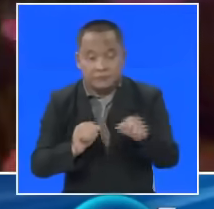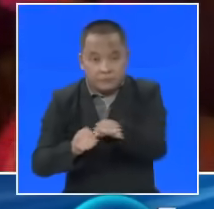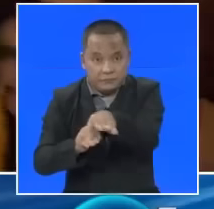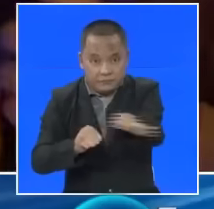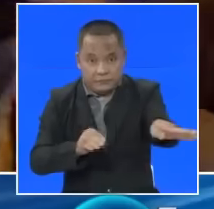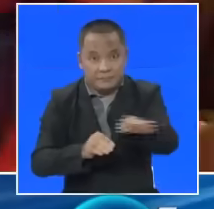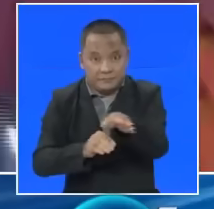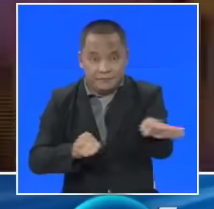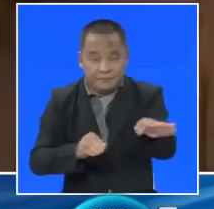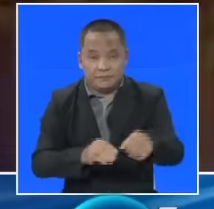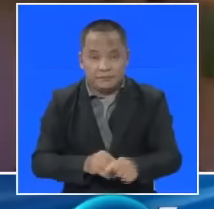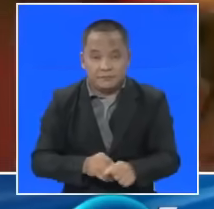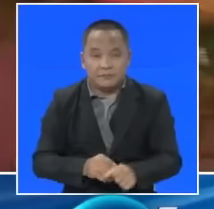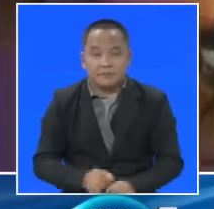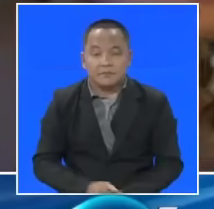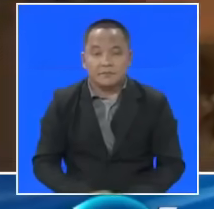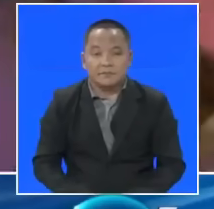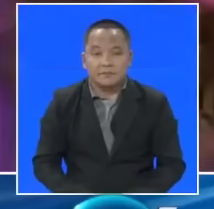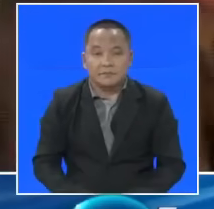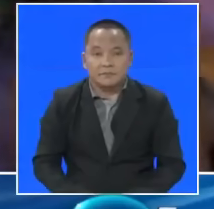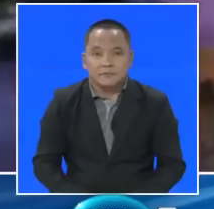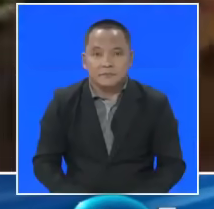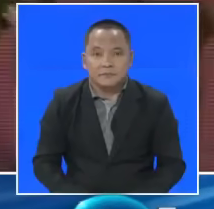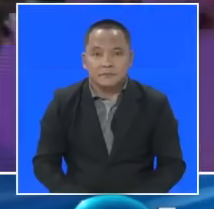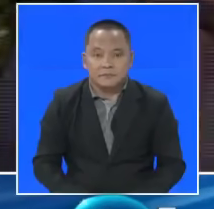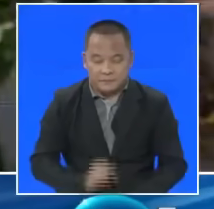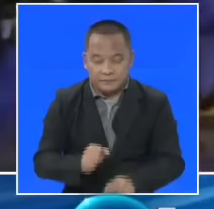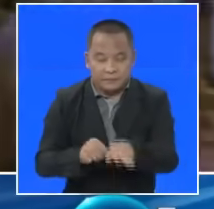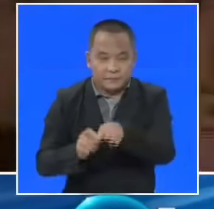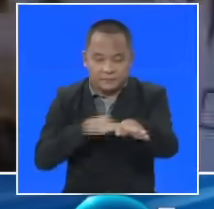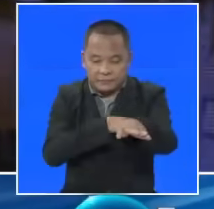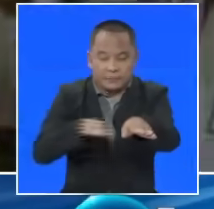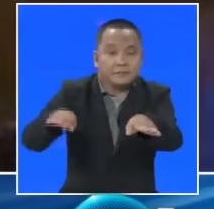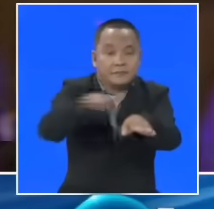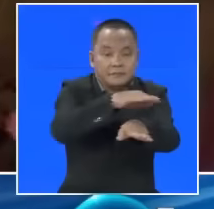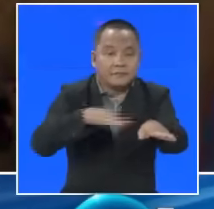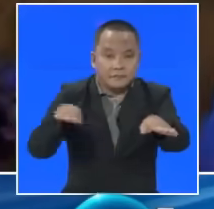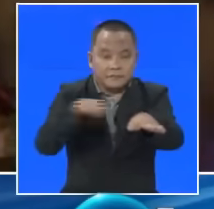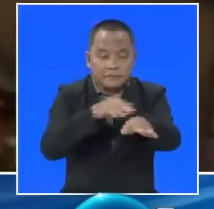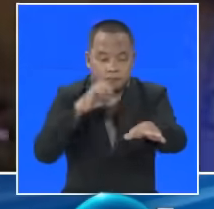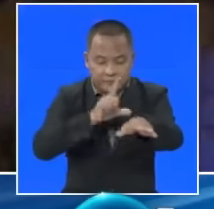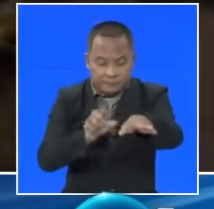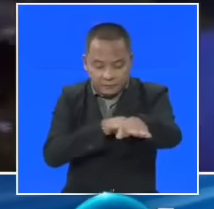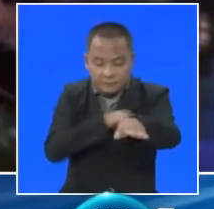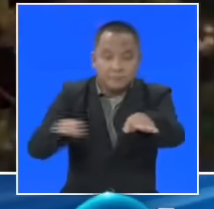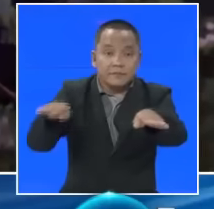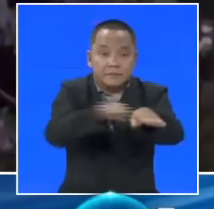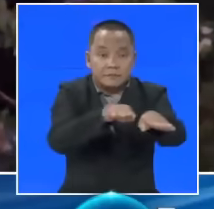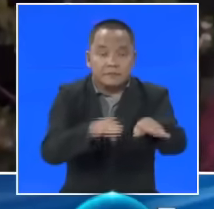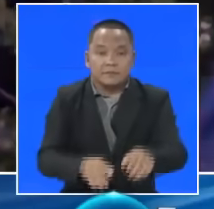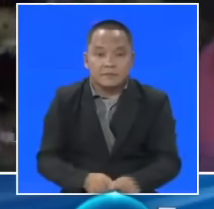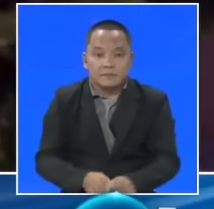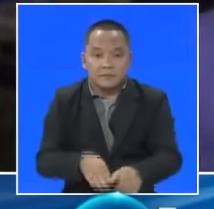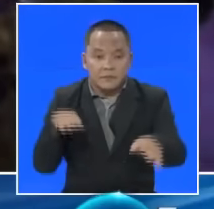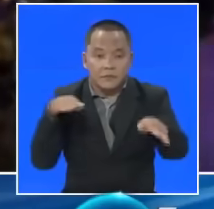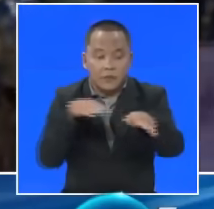ากทางนี้จะคือจะเลี้ยวซ้ายเพราะตอนนี้เหรอ เข้ามาจากนี้ อ๋อมาจากนี้จะเลี้ยวซ้ายไปนู่น ซ้ายไปนู่นไอ้คันนี้มันแซง อ๋อคันนี้แซงแท็กซี่มาแล้ว